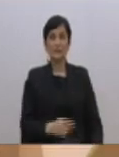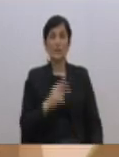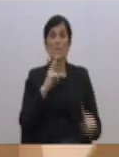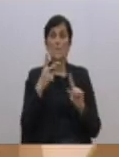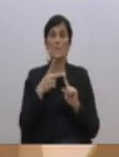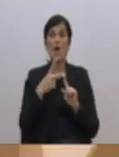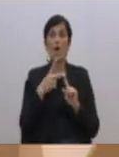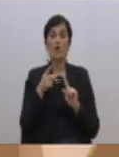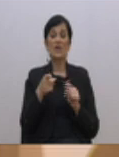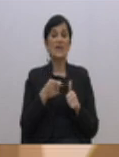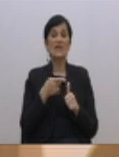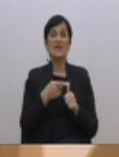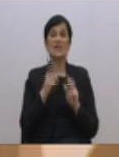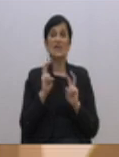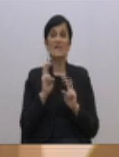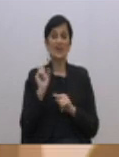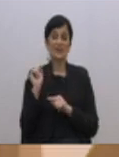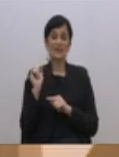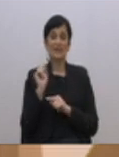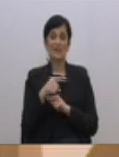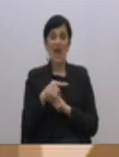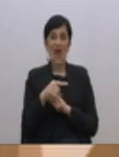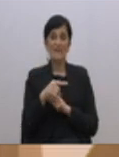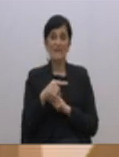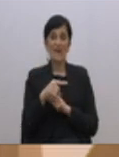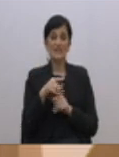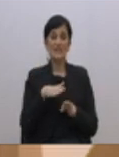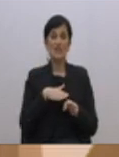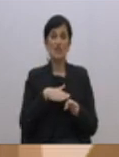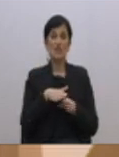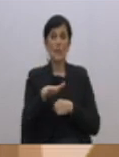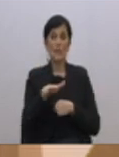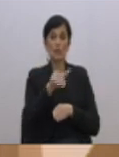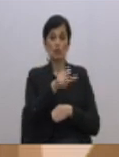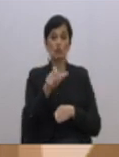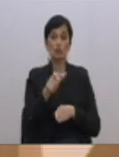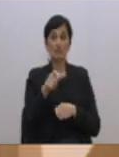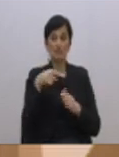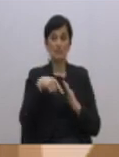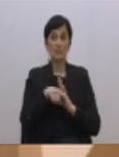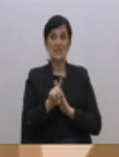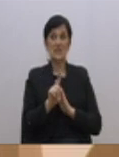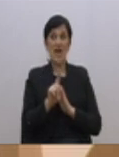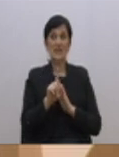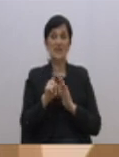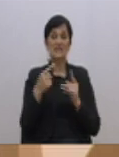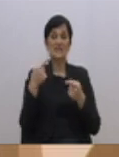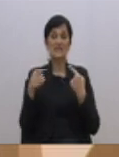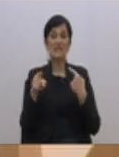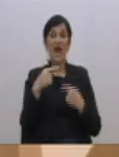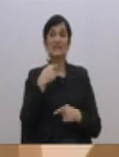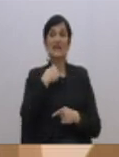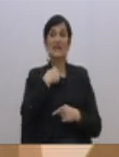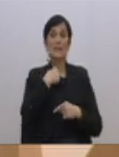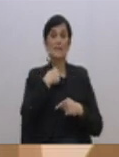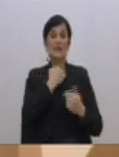მეორე, ამას ქვია დავალების შემსრულებლების მიერ სხვათა ხმის